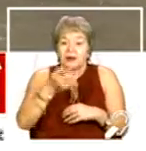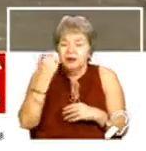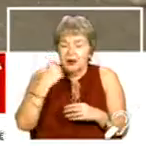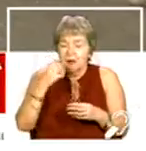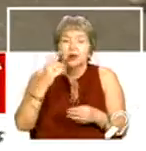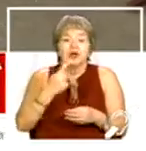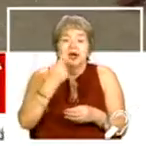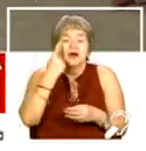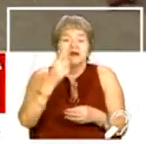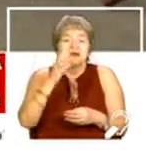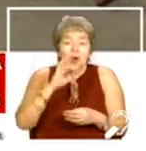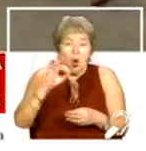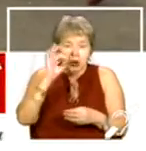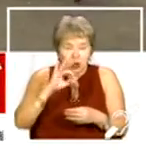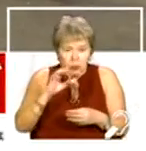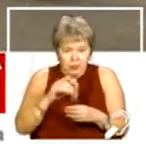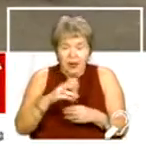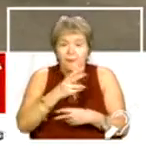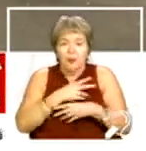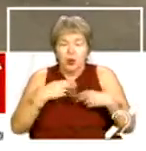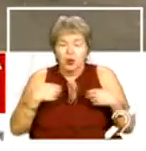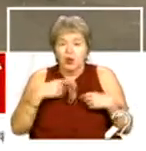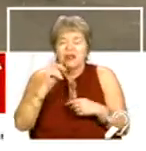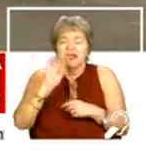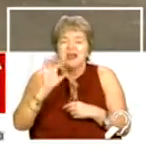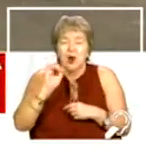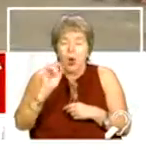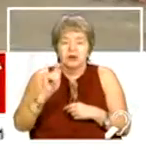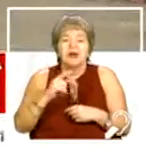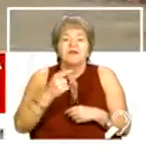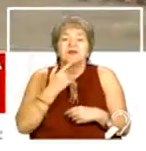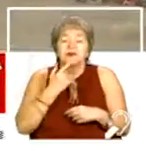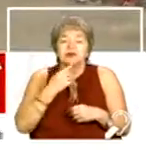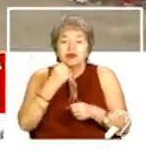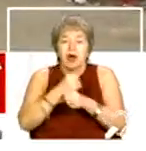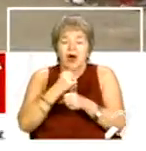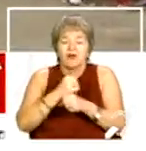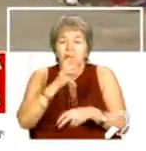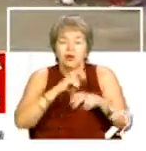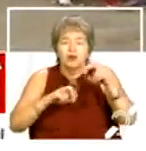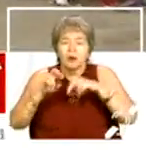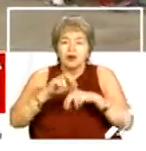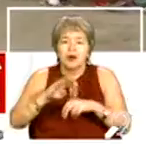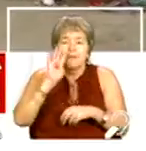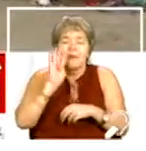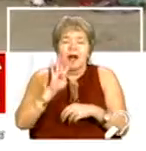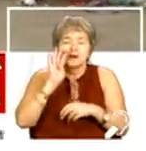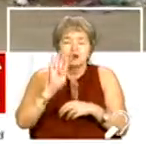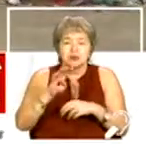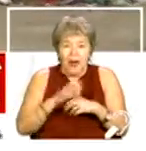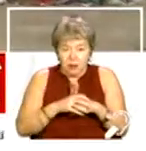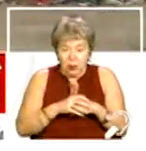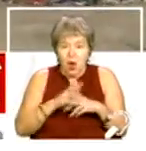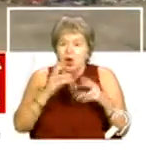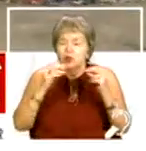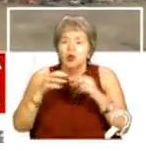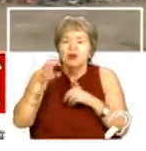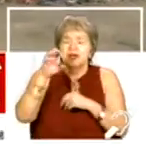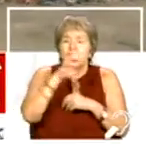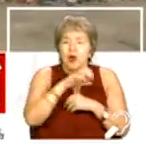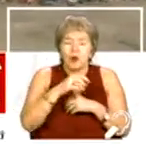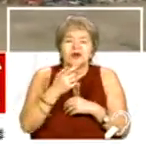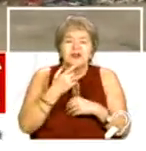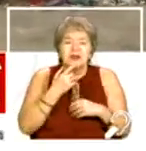data de 1 octombrie, procurorii din DICO Timișoara au făcut numai puțin de 44 de descinderi în mai multe județe,